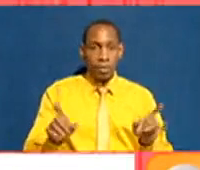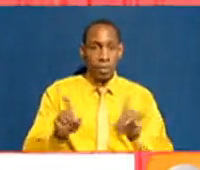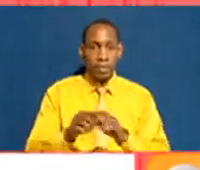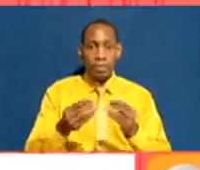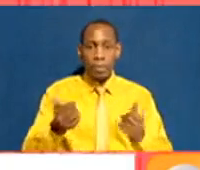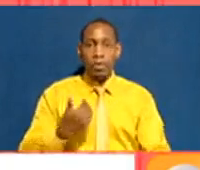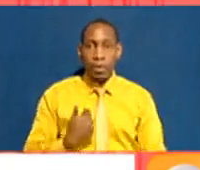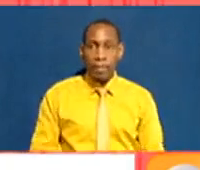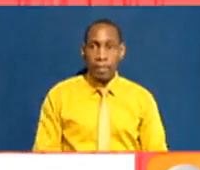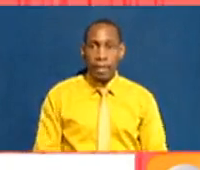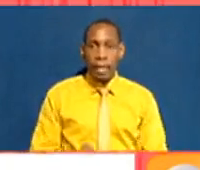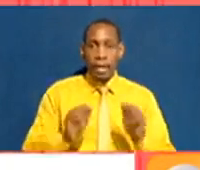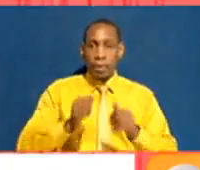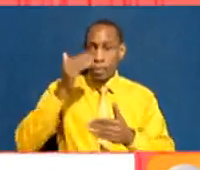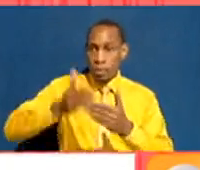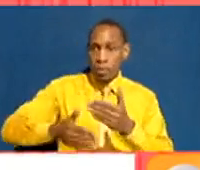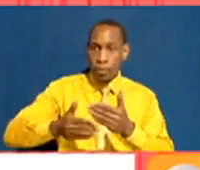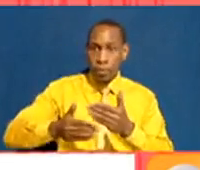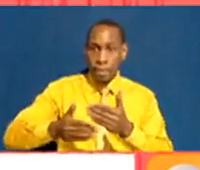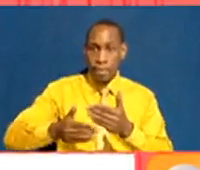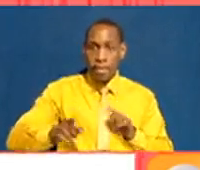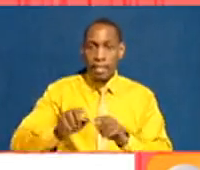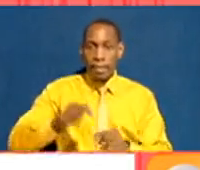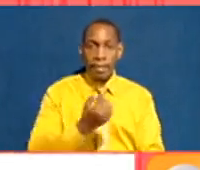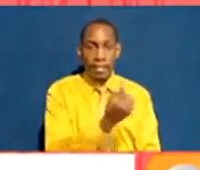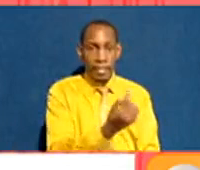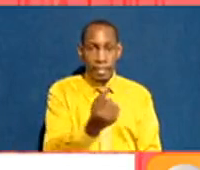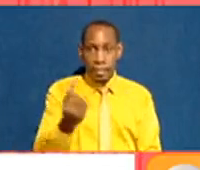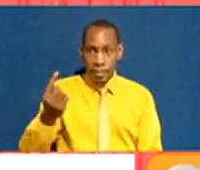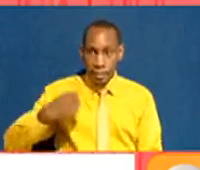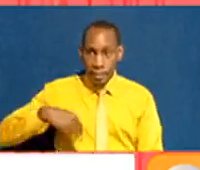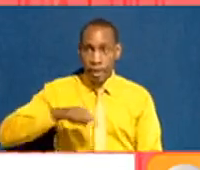jawabu. Na ili tuweze kusimamisha, lazima kila mmoja wetu,